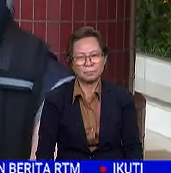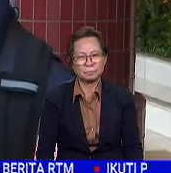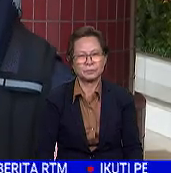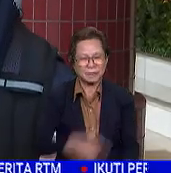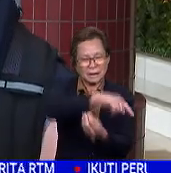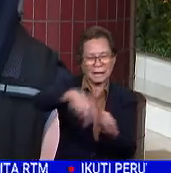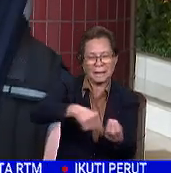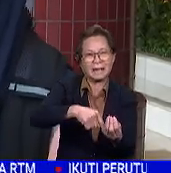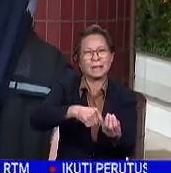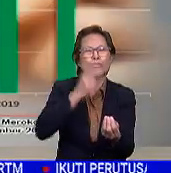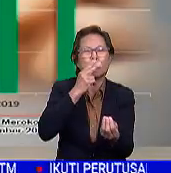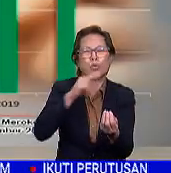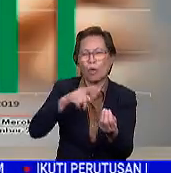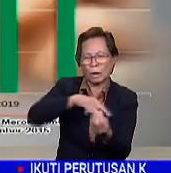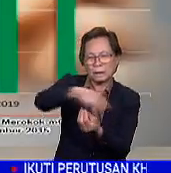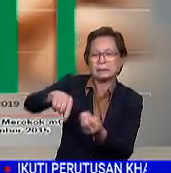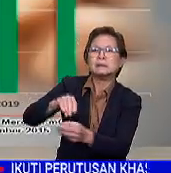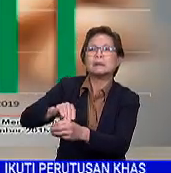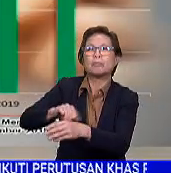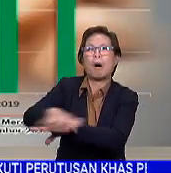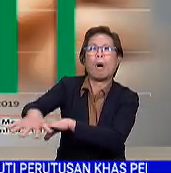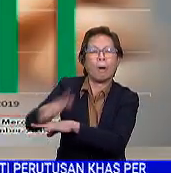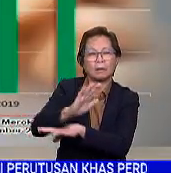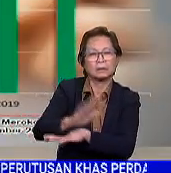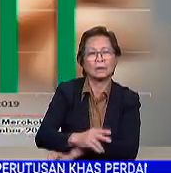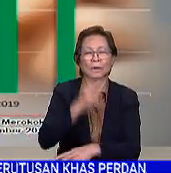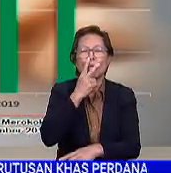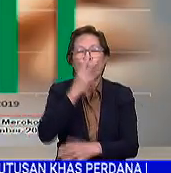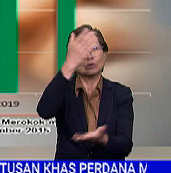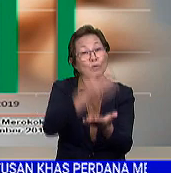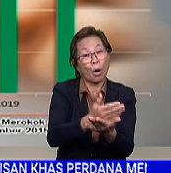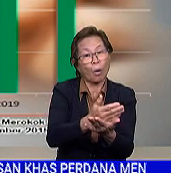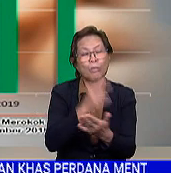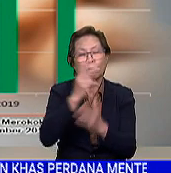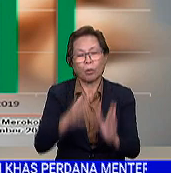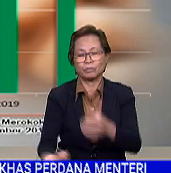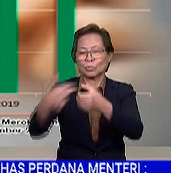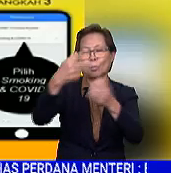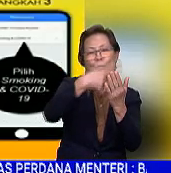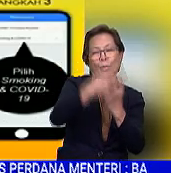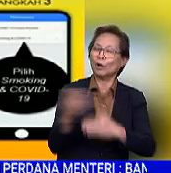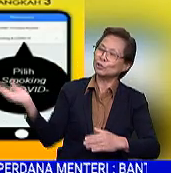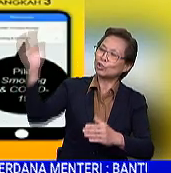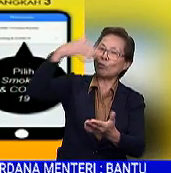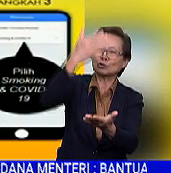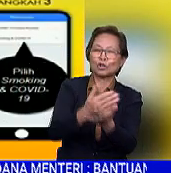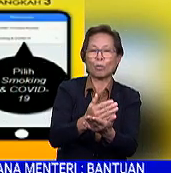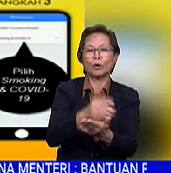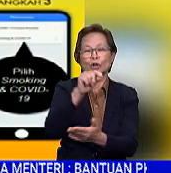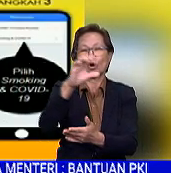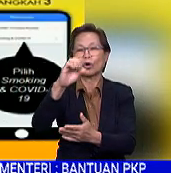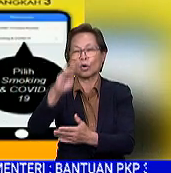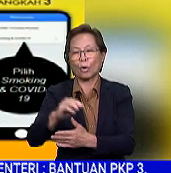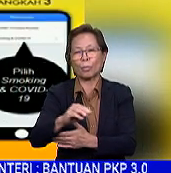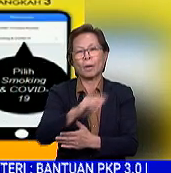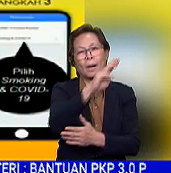orang sekeliling. Bagi membuang tabiat itu, perokok digalakkan menyertai program jomquit.com menerusi